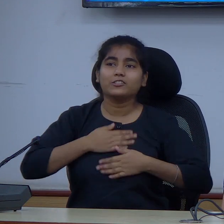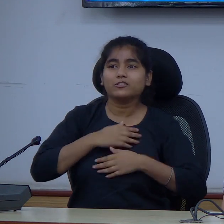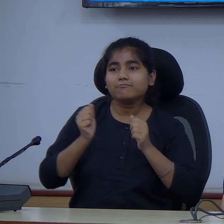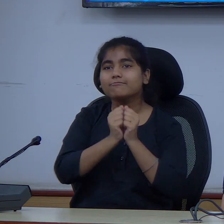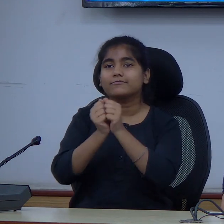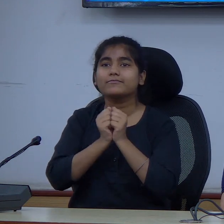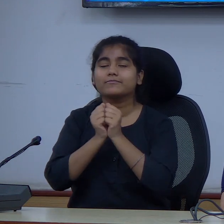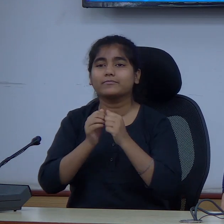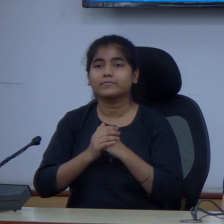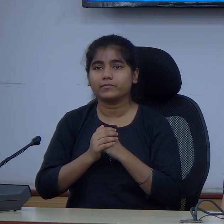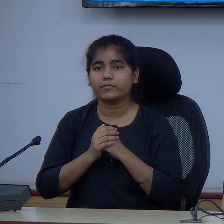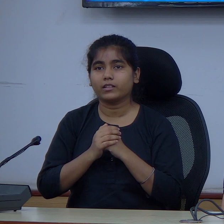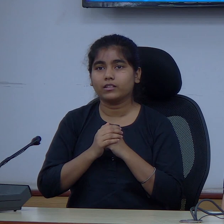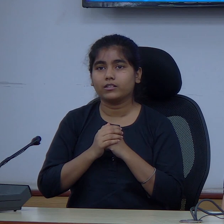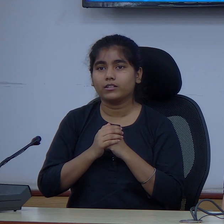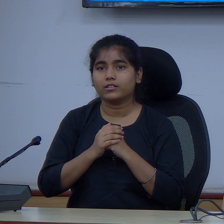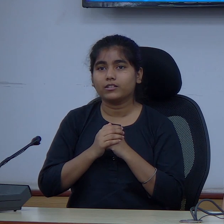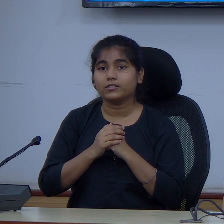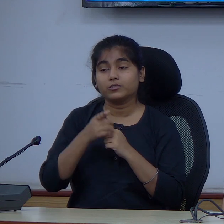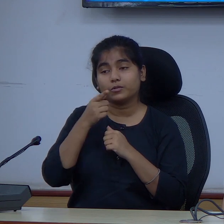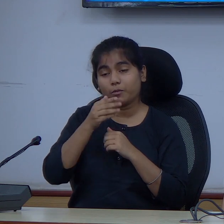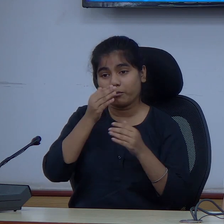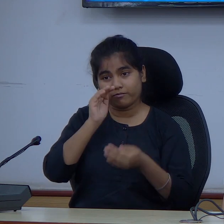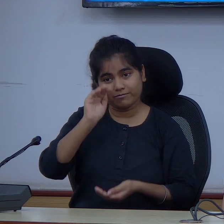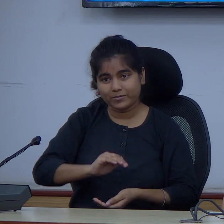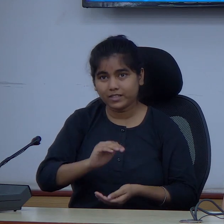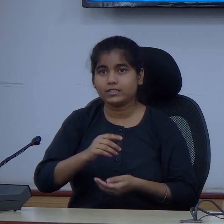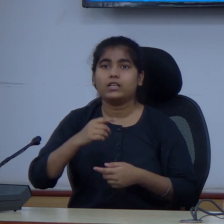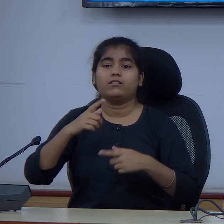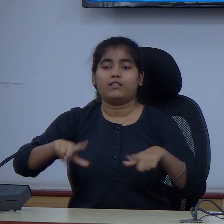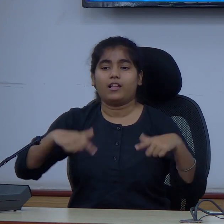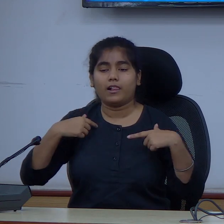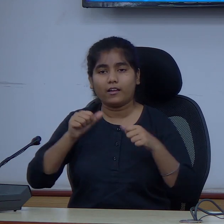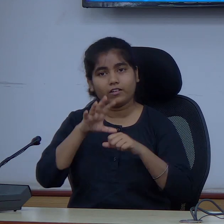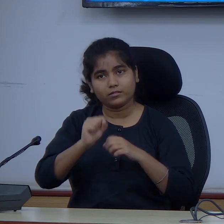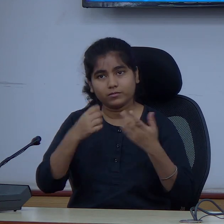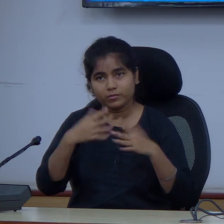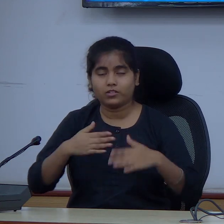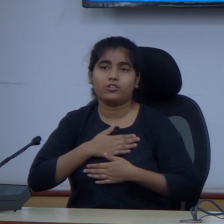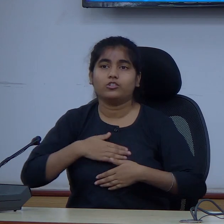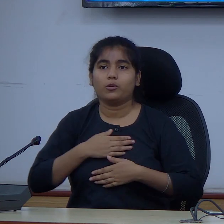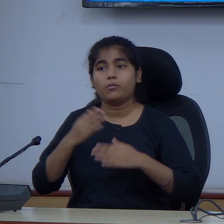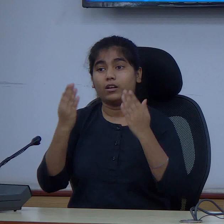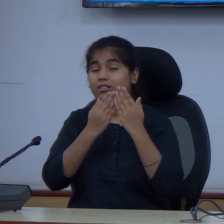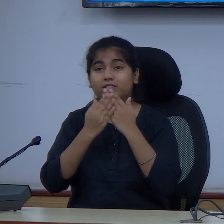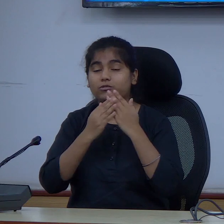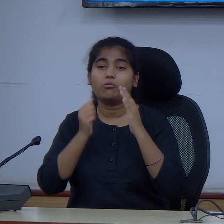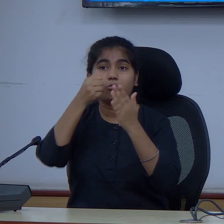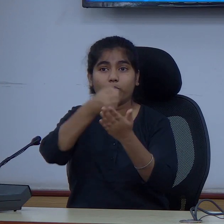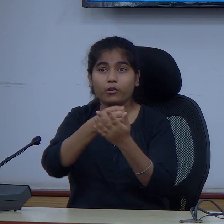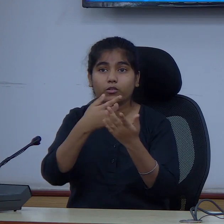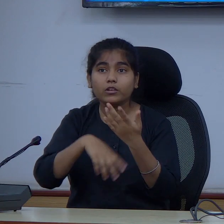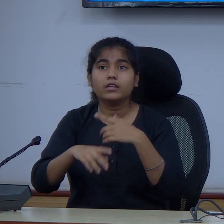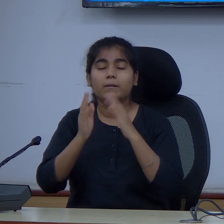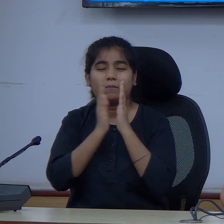मस्ती करते हुए तुम्हारे साथ जा पाऊंगी। तो उस बच्चे की लाइफ सुगम्य बन गई और इंजॉयबल बन गई। जब वो स्कूल पहुँचते, वहाँ पर